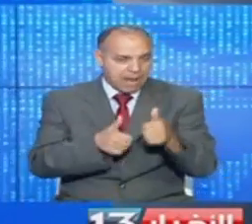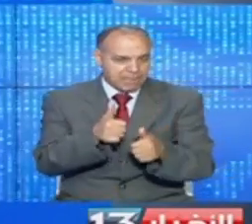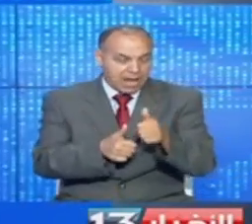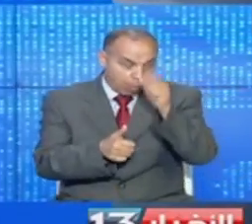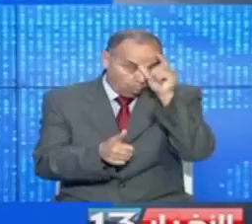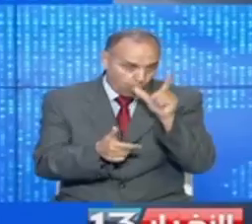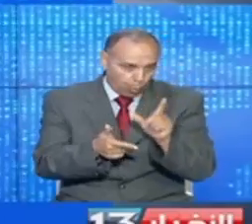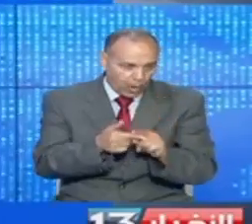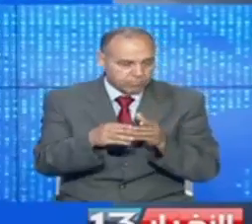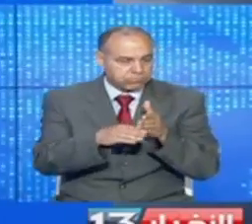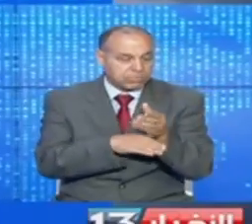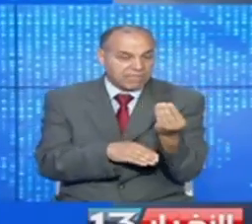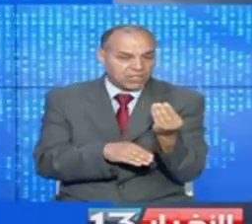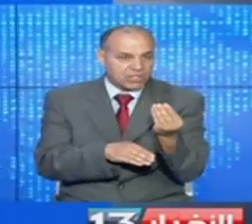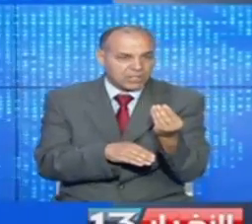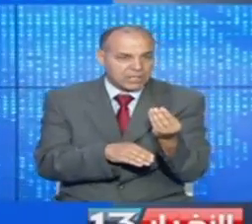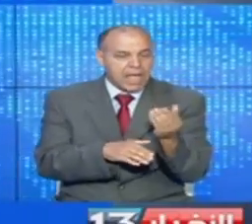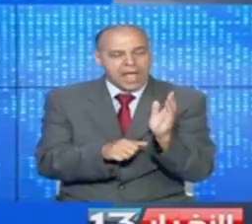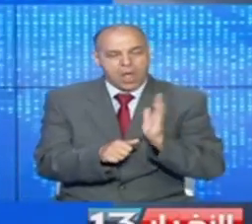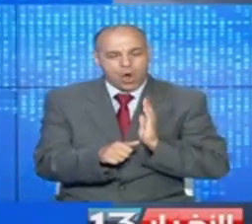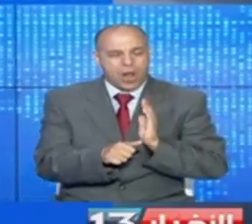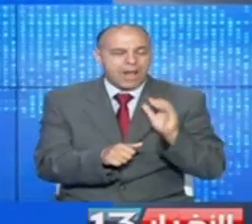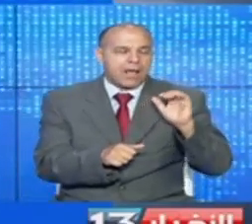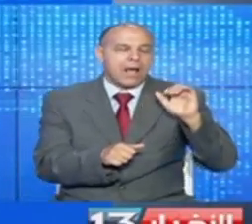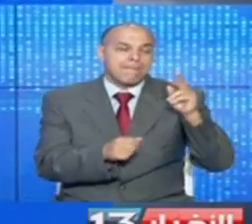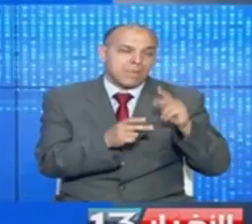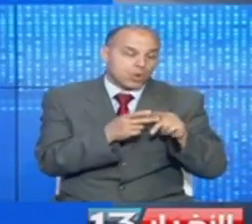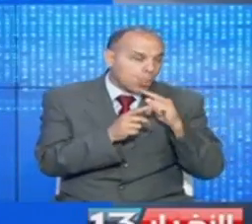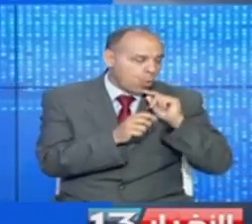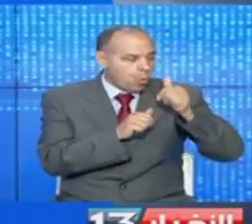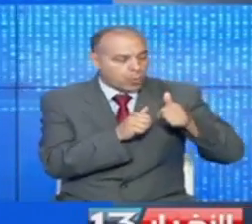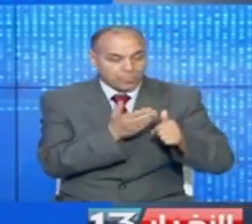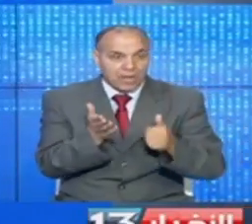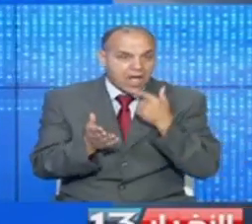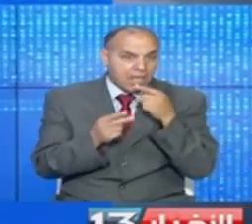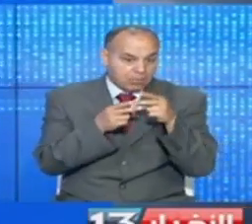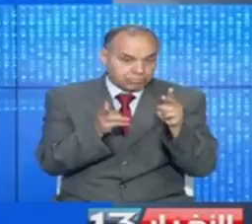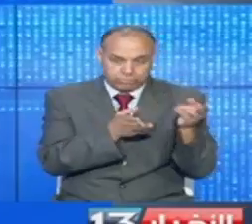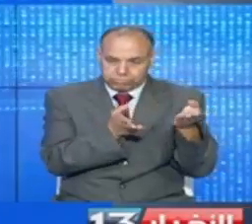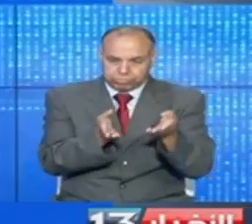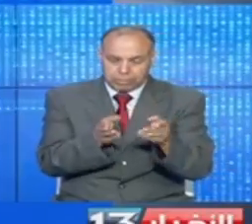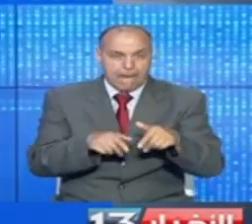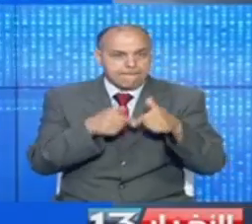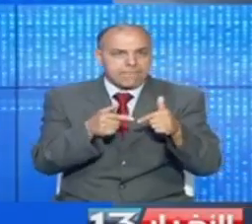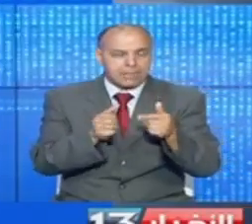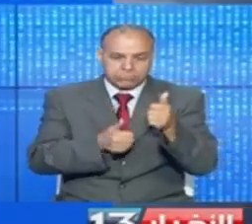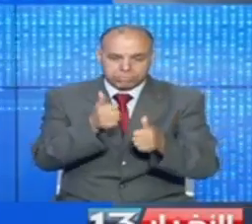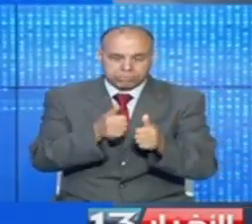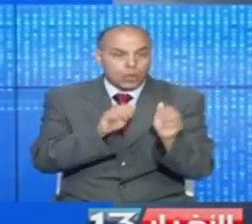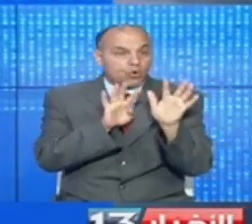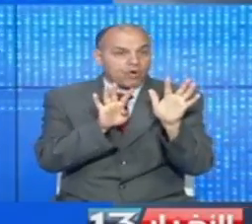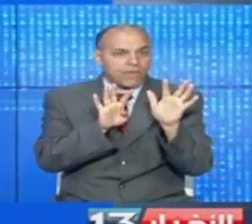اختبارات مناظرة الدخول إلى المدارس الإعدادية النموذجية غدا ليفسح المجال بعدها لمناظرة